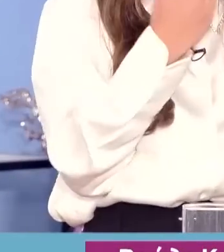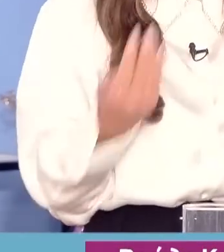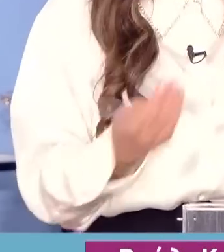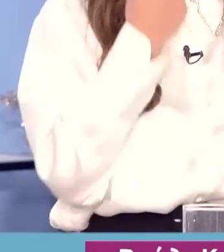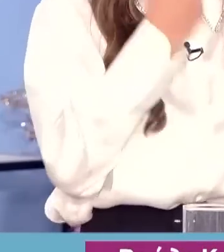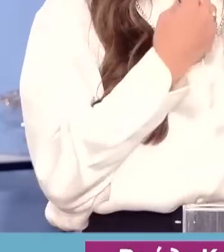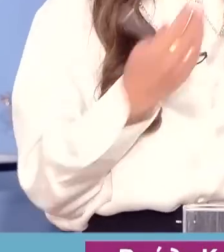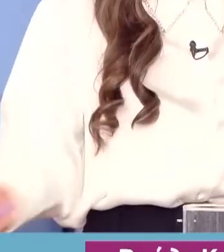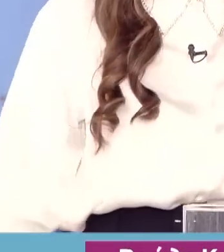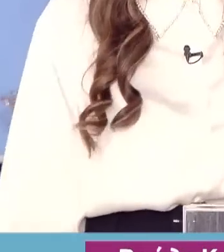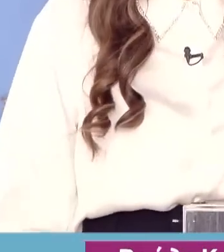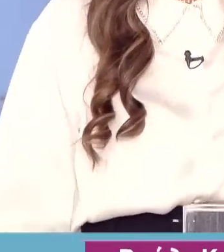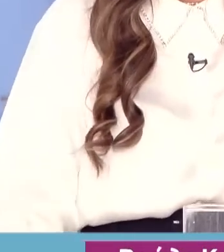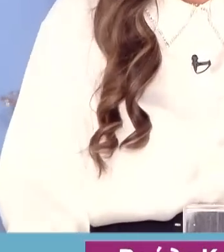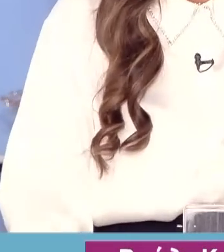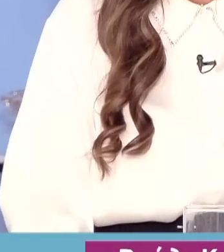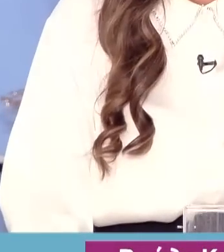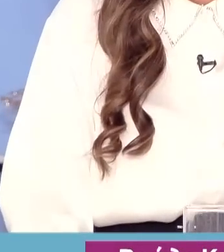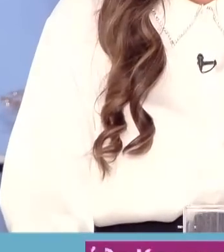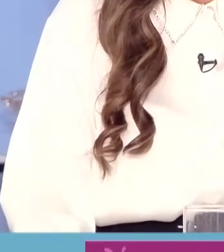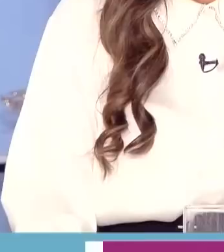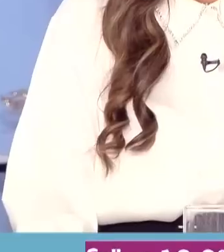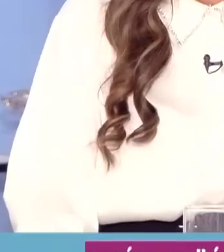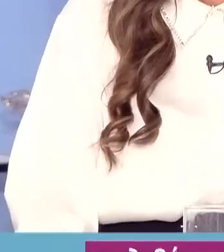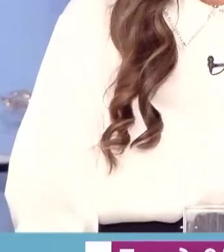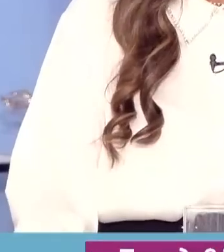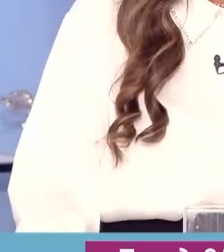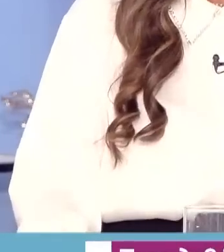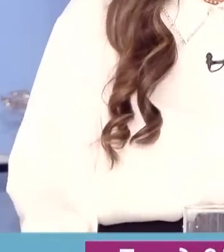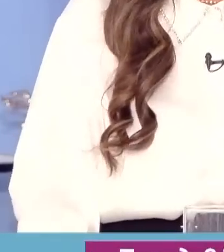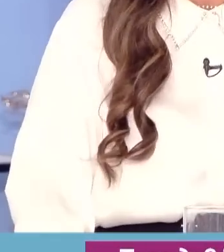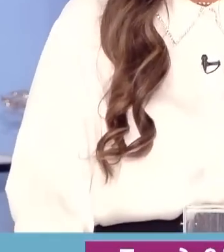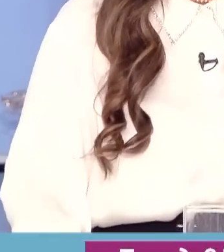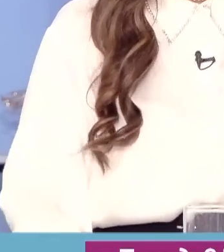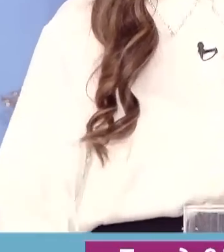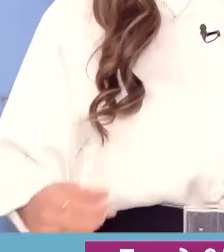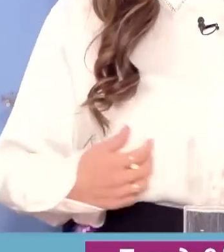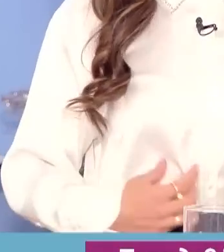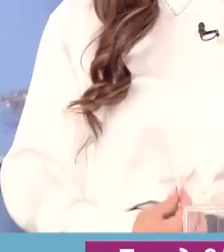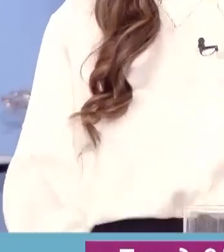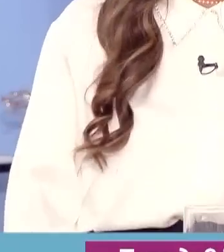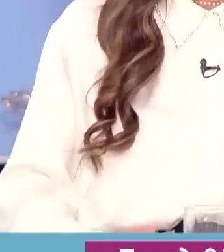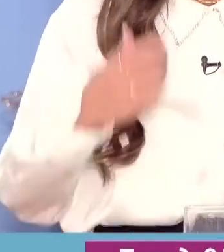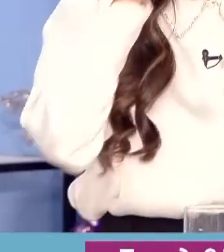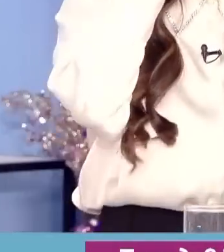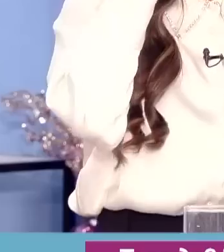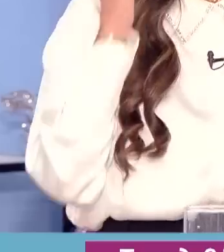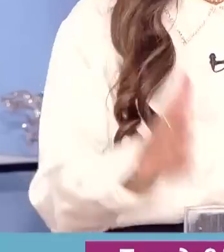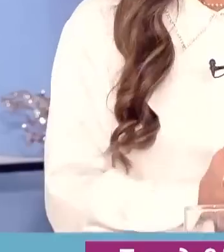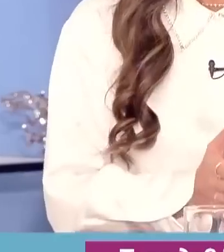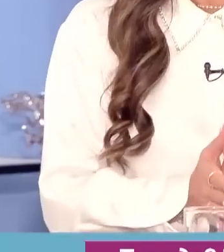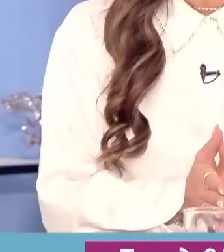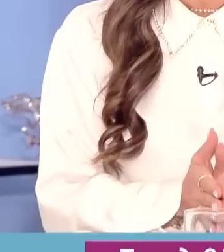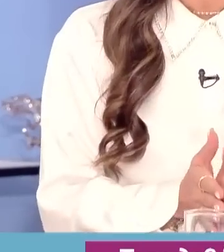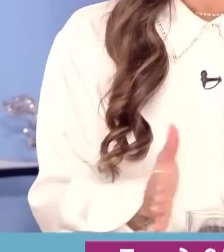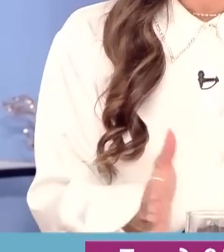ζιβάγκο μέχρι εδώ, έκλεισε. Εγώ έκλεισε. Είναι μπλε, δείχνει μαύρο. Α, ναι, πάντως δείχνει σκούρο. Λοιπόν, έτσι σε μένα. Θέλω να